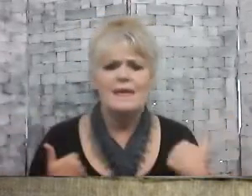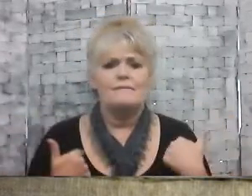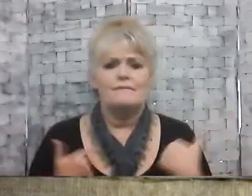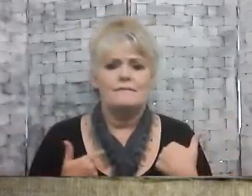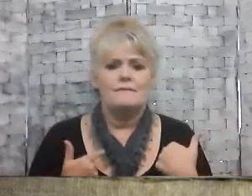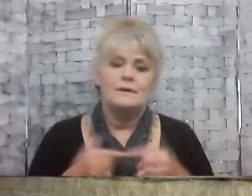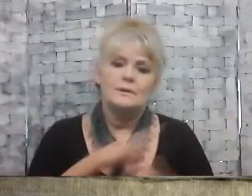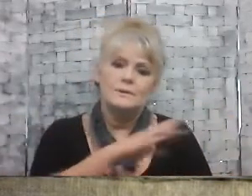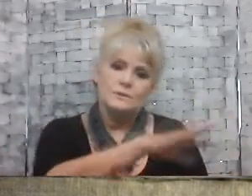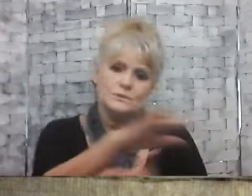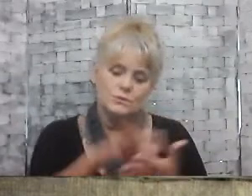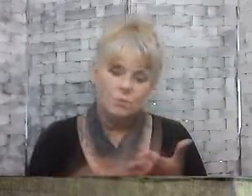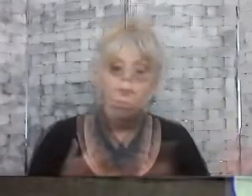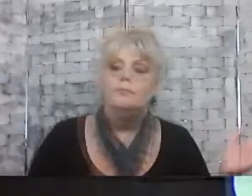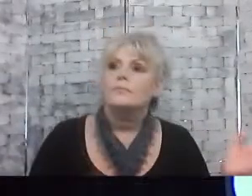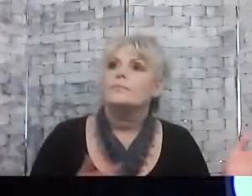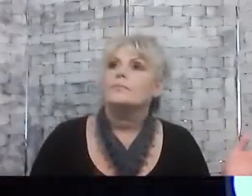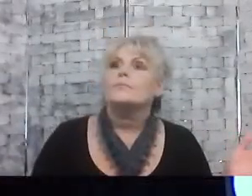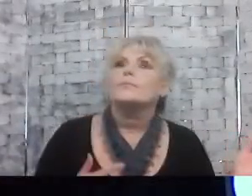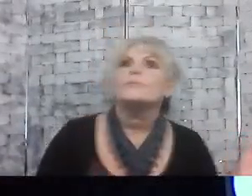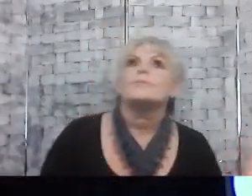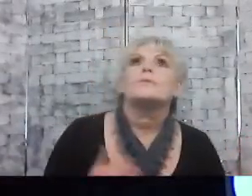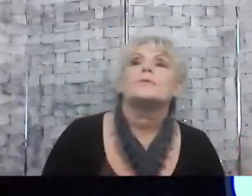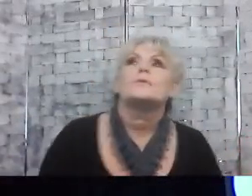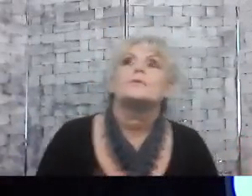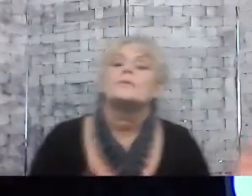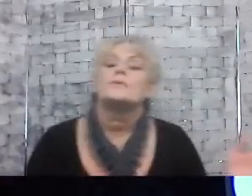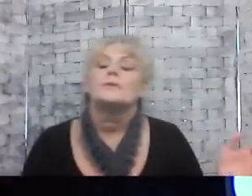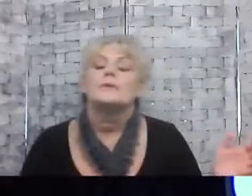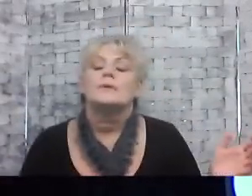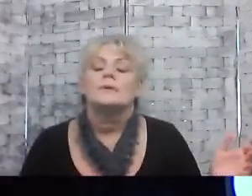ons af met 'n laaste gedagte.